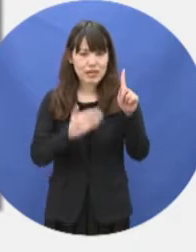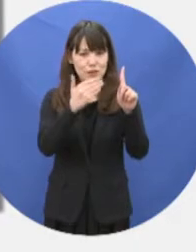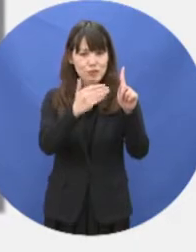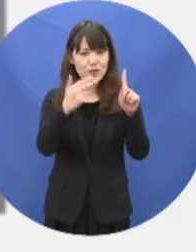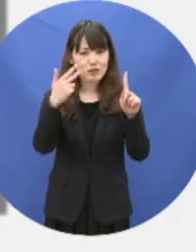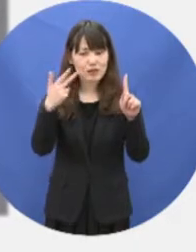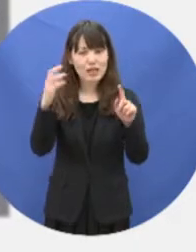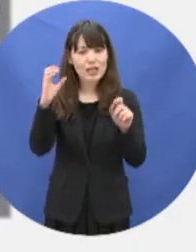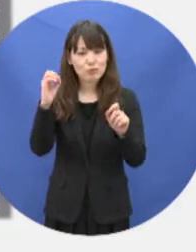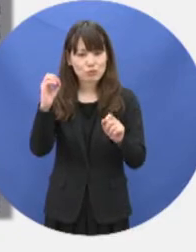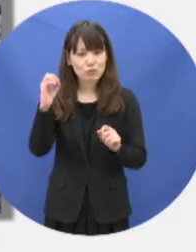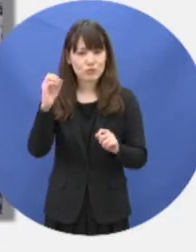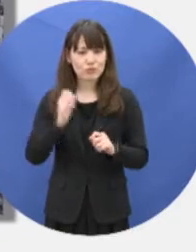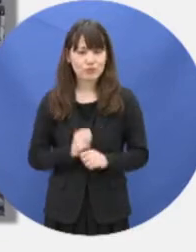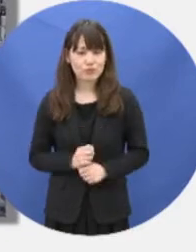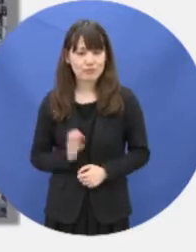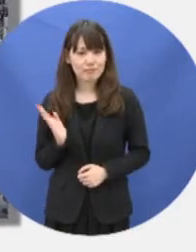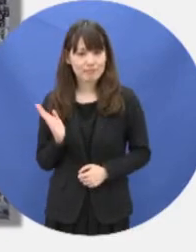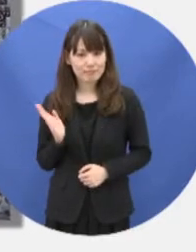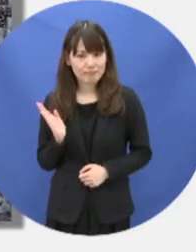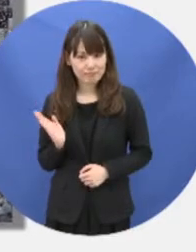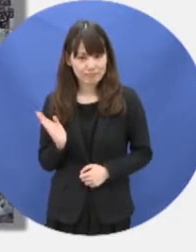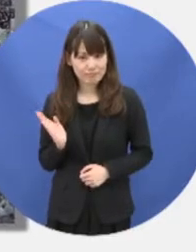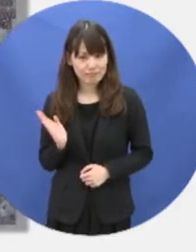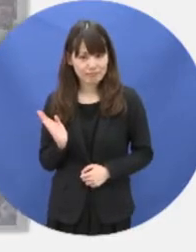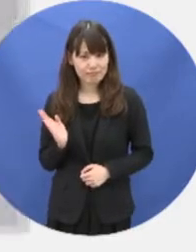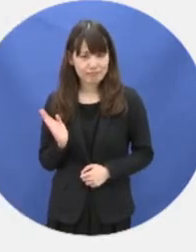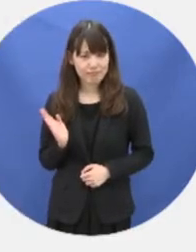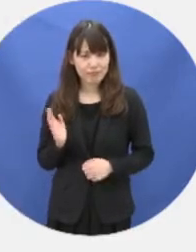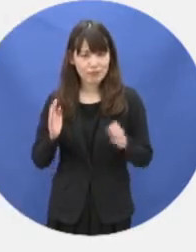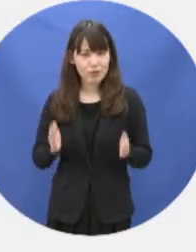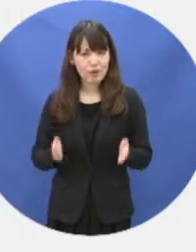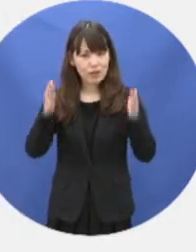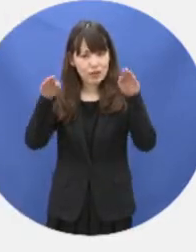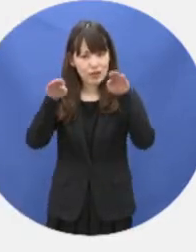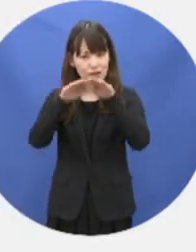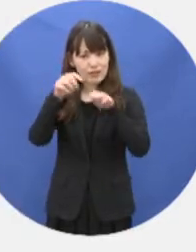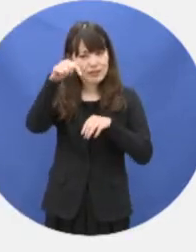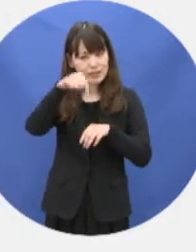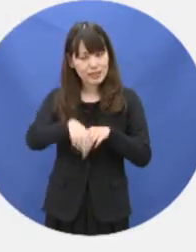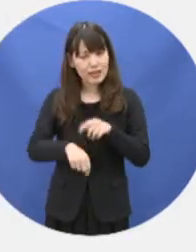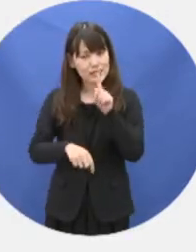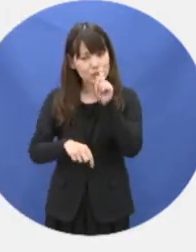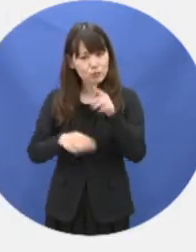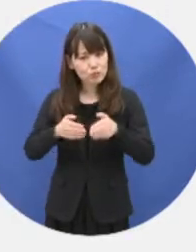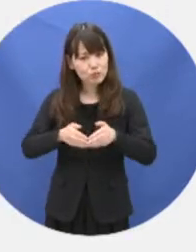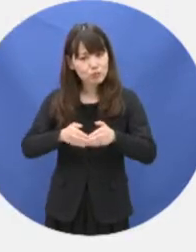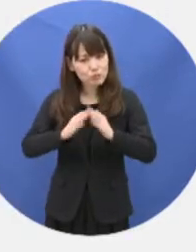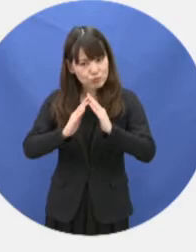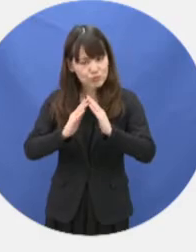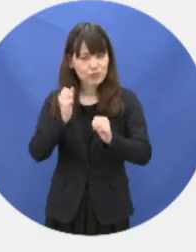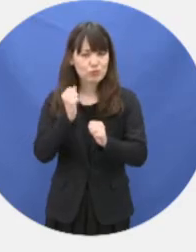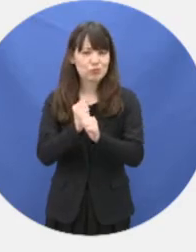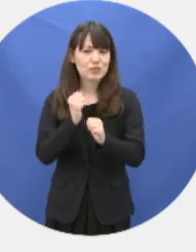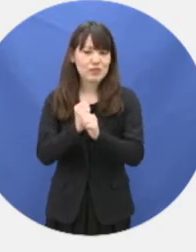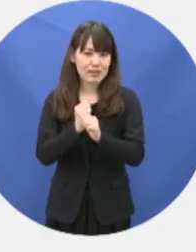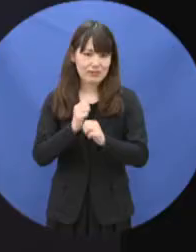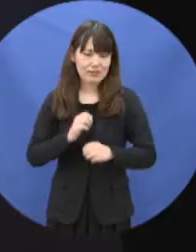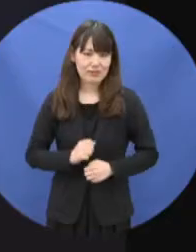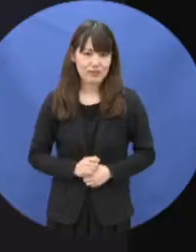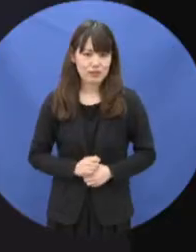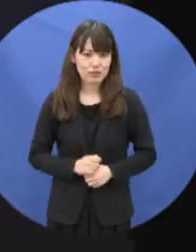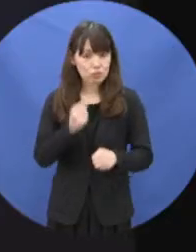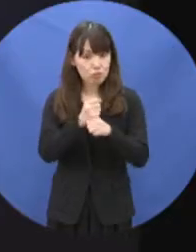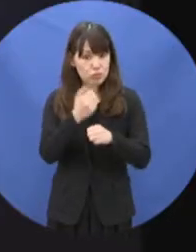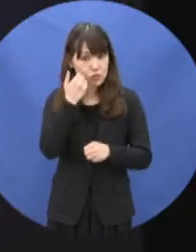1970年に開催された日本万国博覧会のテーマ館の一部として制作された作品で、作者